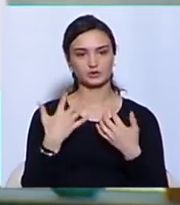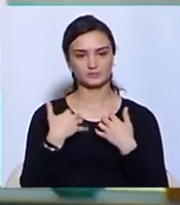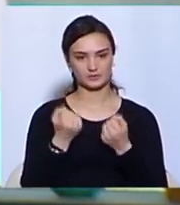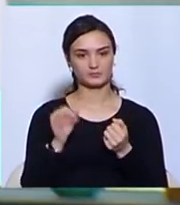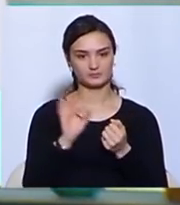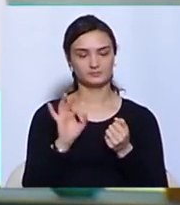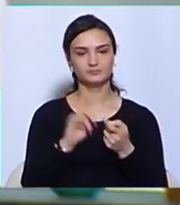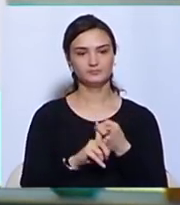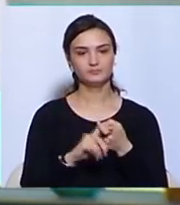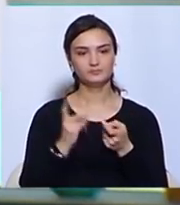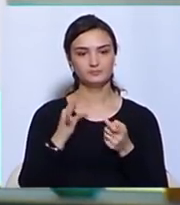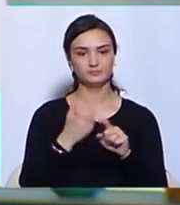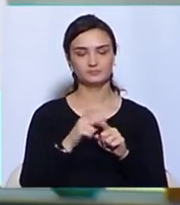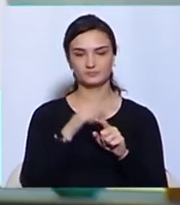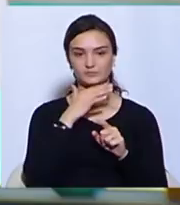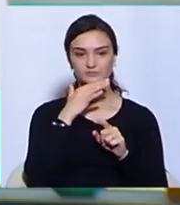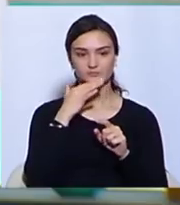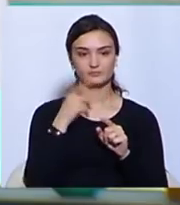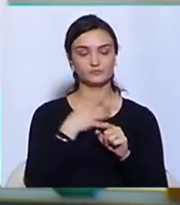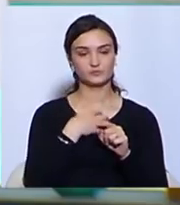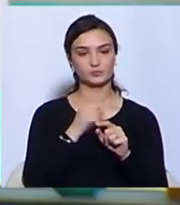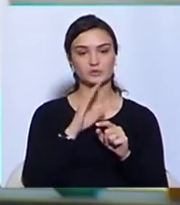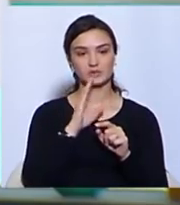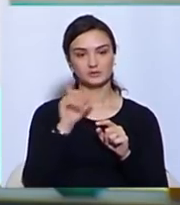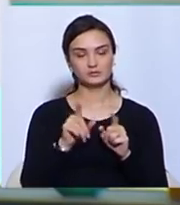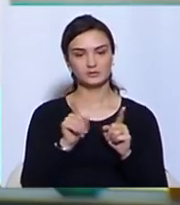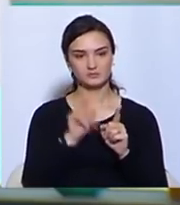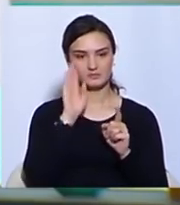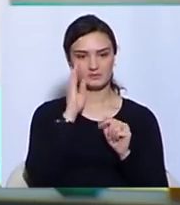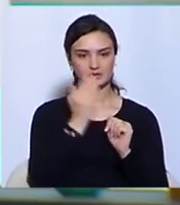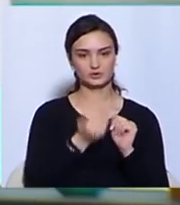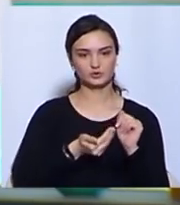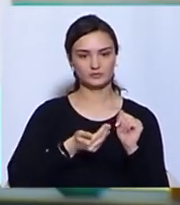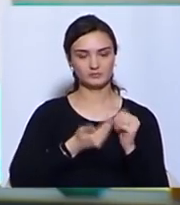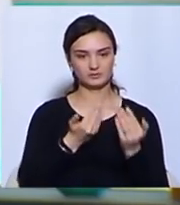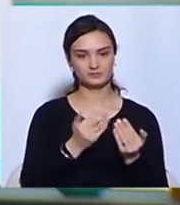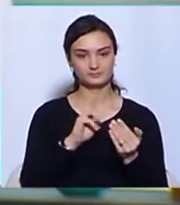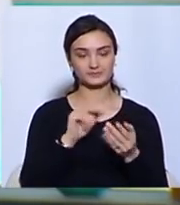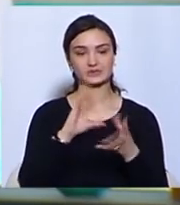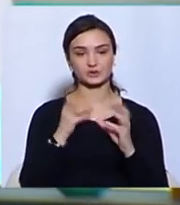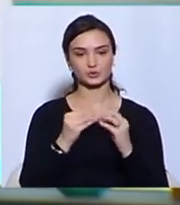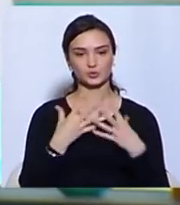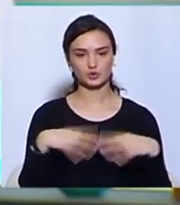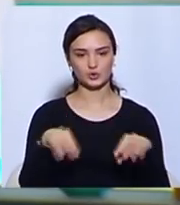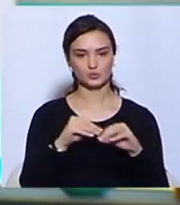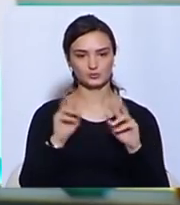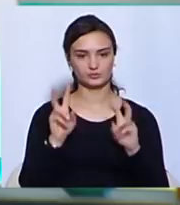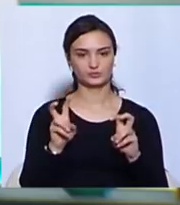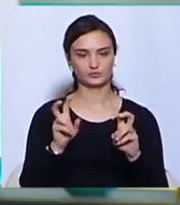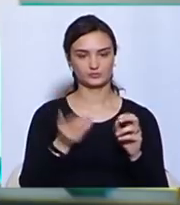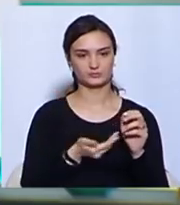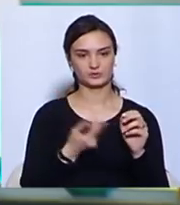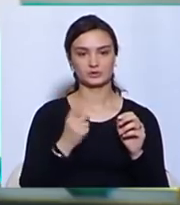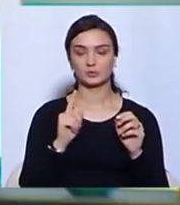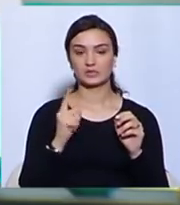ეხება, მაგრამ ძალიან დიდ გავლენას ახდენს როგორც ქალის, ასევე მამაკაცის ცხოვრებაზე და ზოგადად ოჯახურ ცხოვრებაზე. თუ